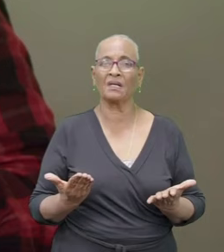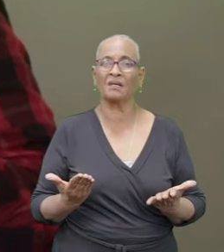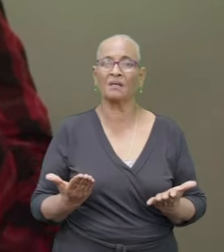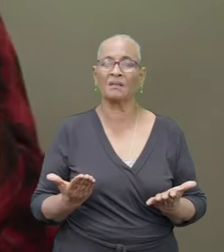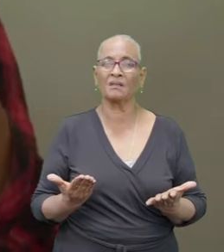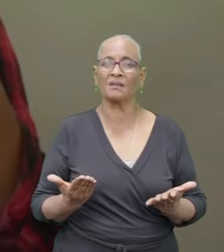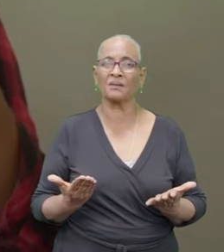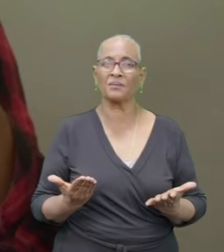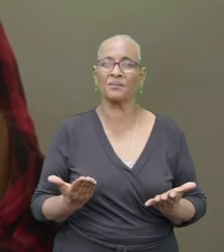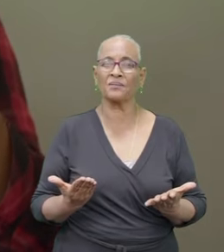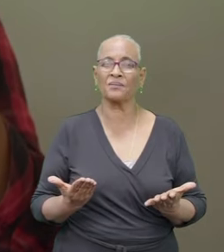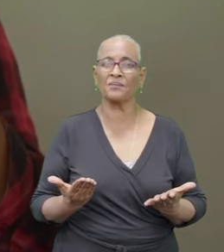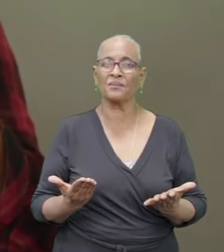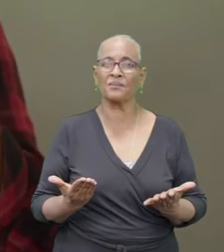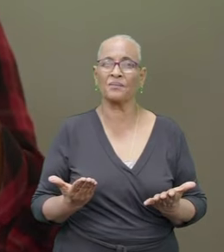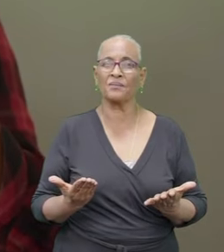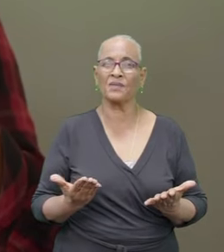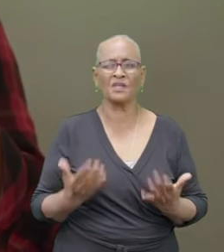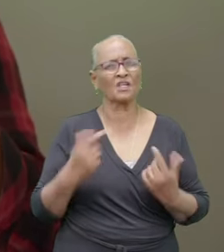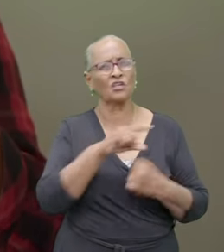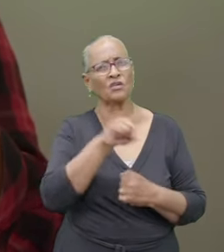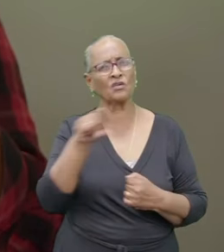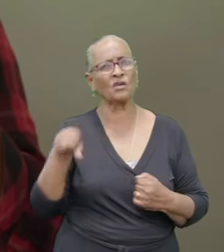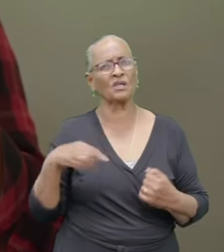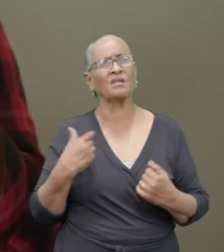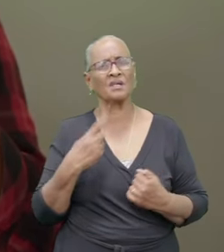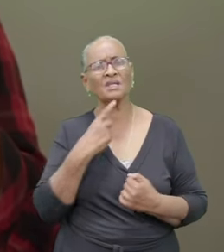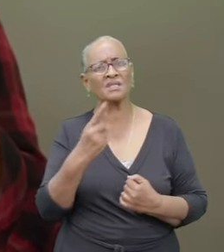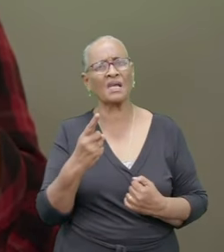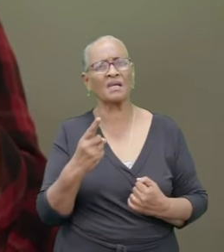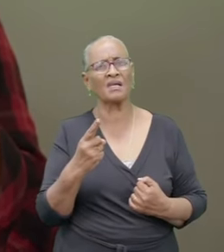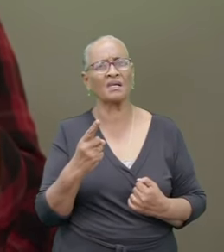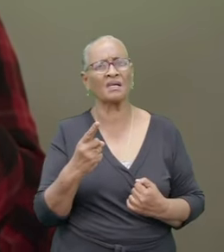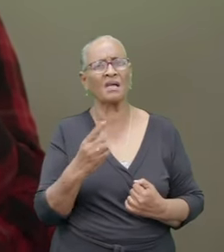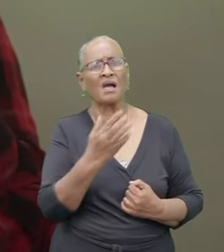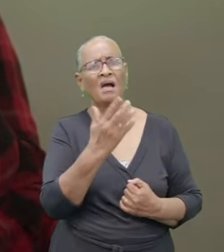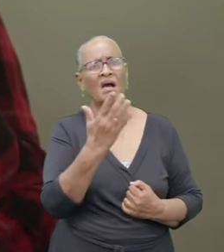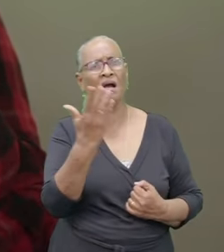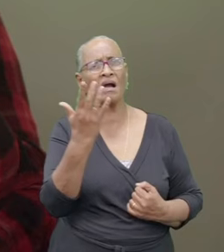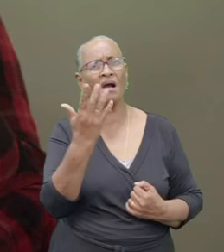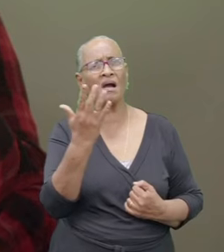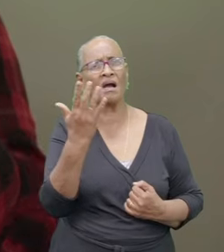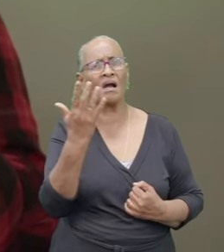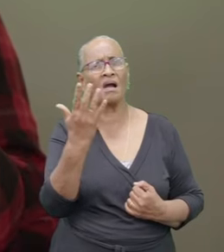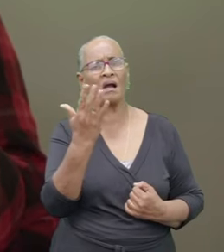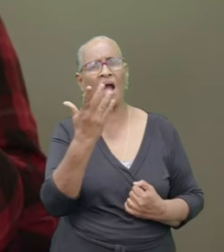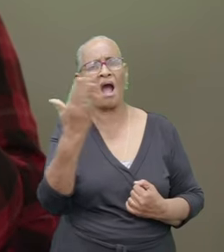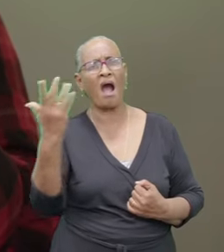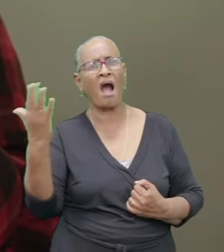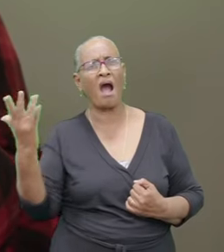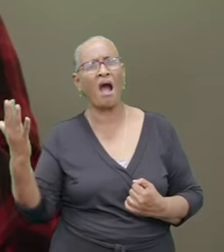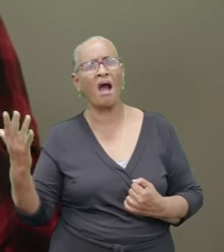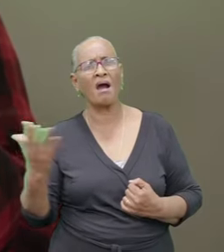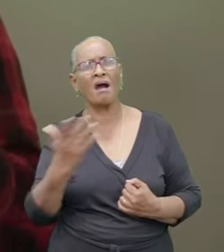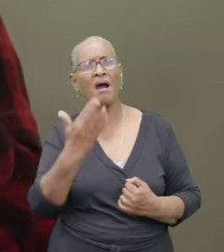zeggen, jullie hebben in jullie persbericht aangegeven dat jullie een aantal stappen zullen